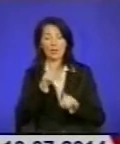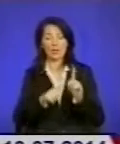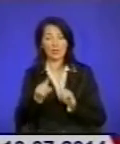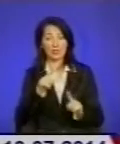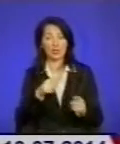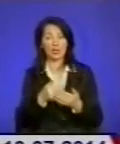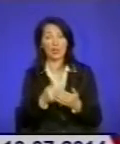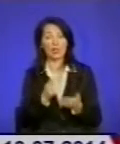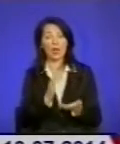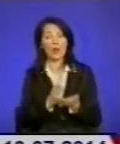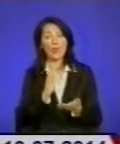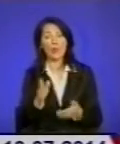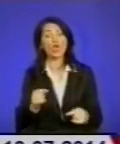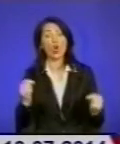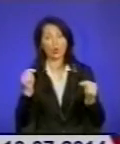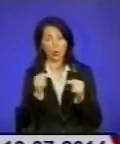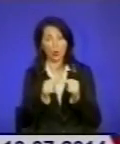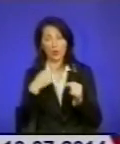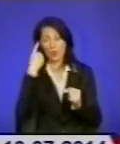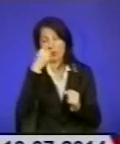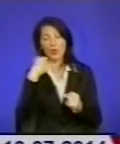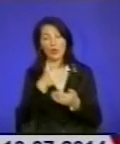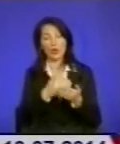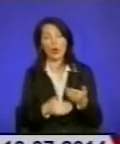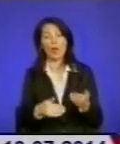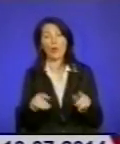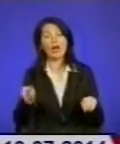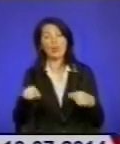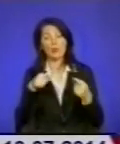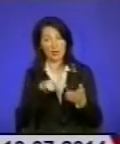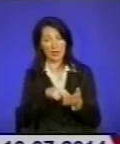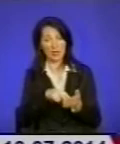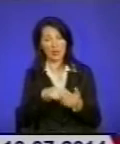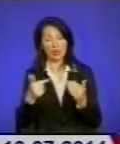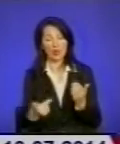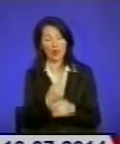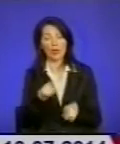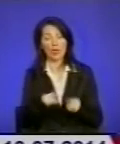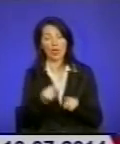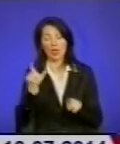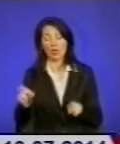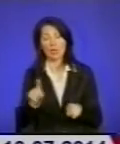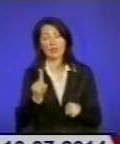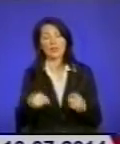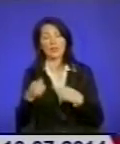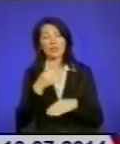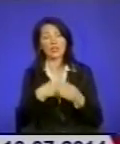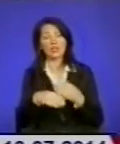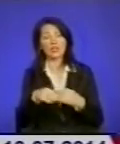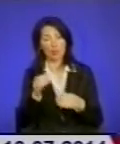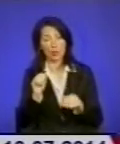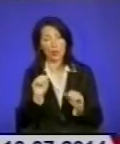і мало б бути уточнено індивідуальну програму реабілітації. І знову ж таки, людина з інвалідністю може висловити